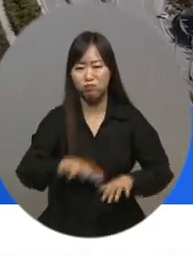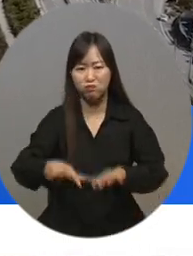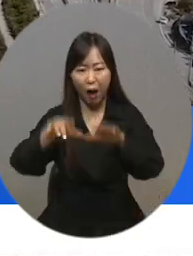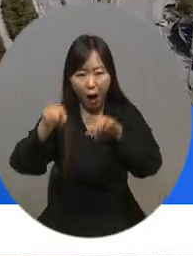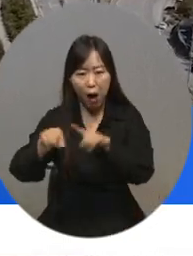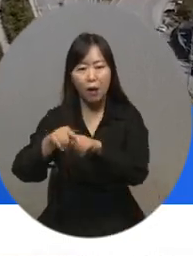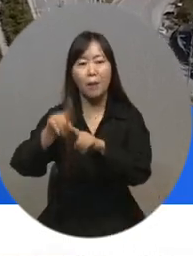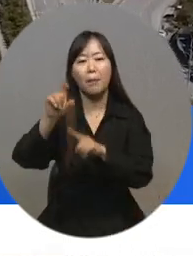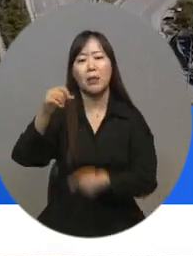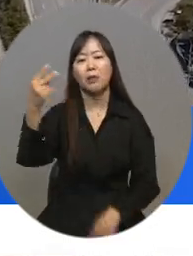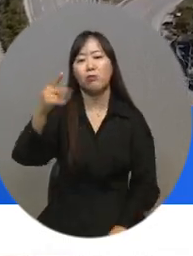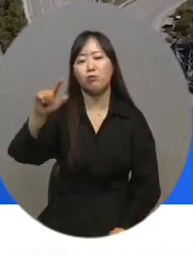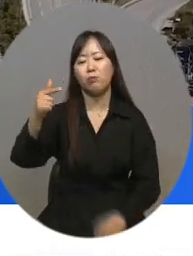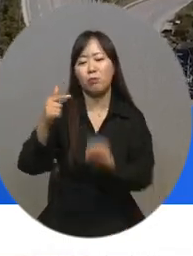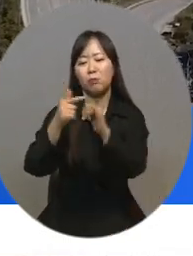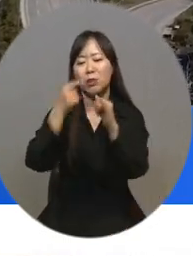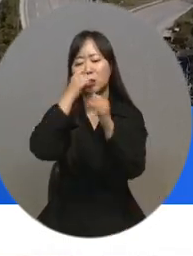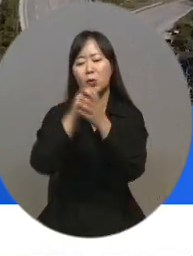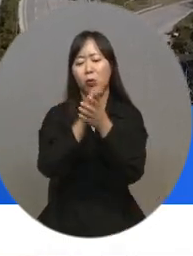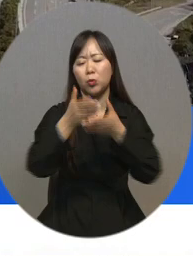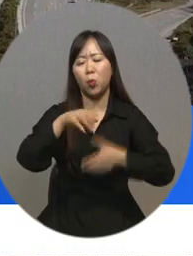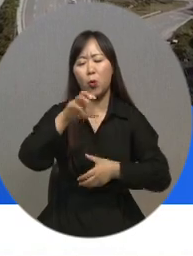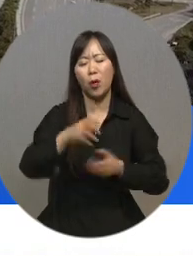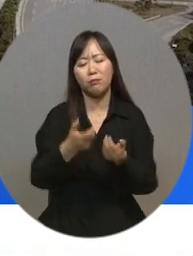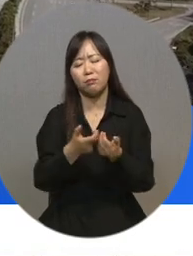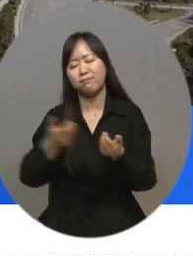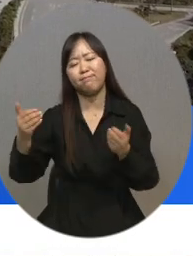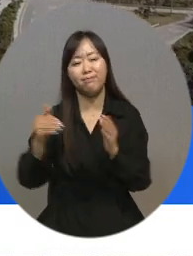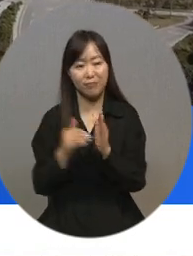1200여 명이 정든 고향을